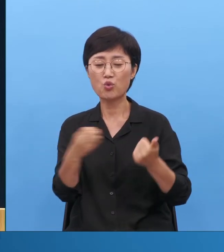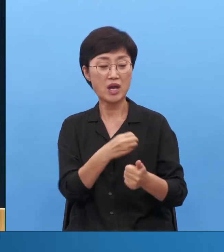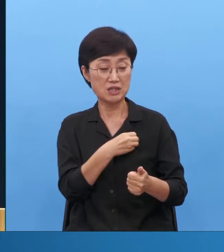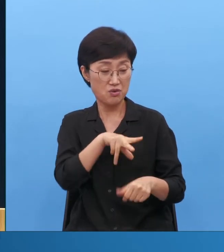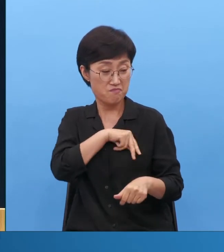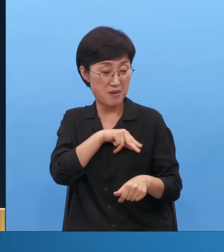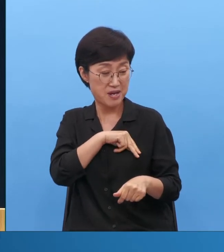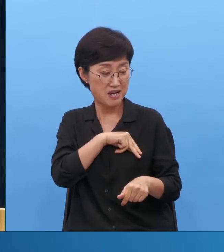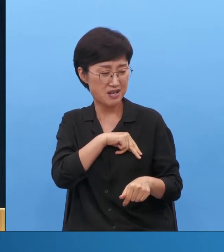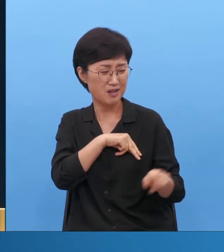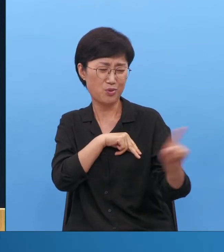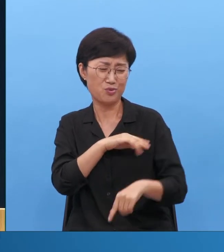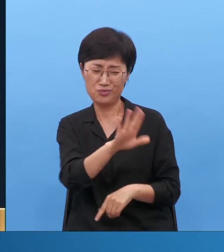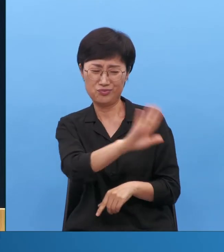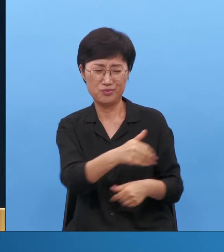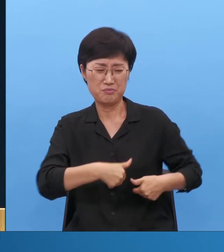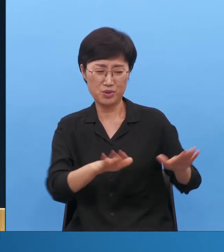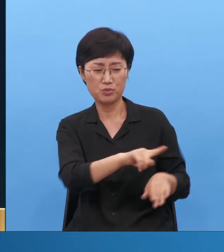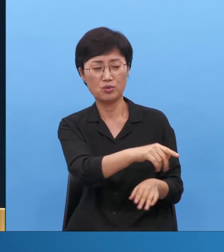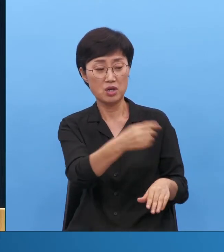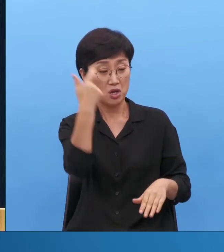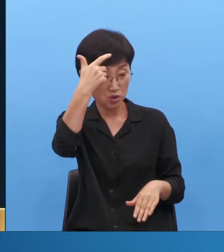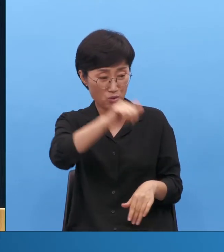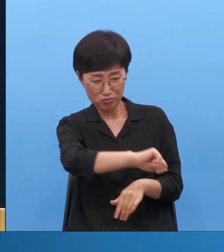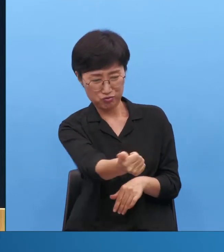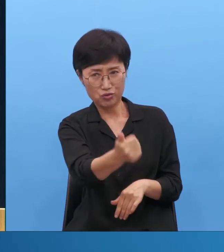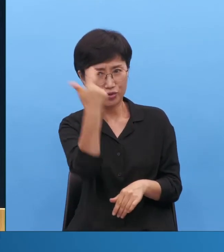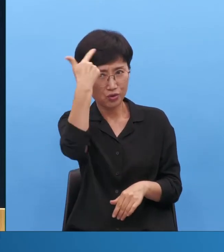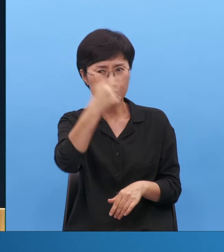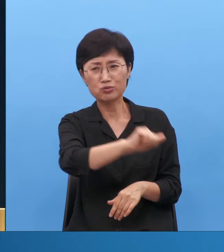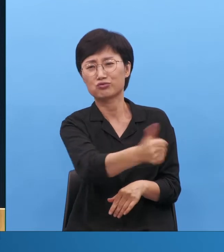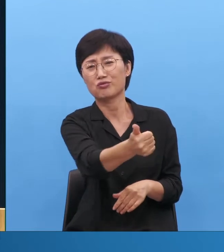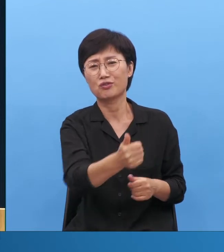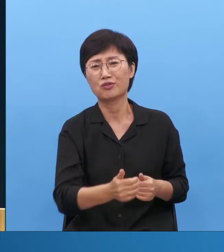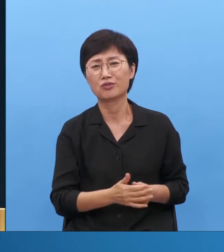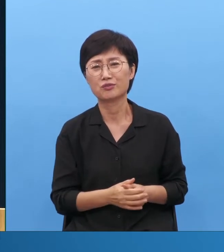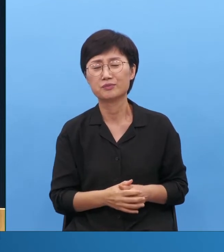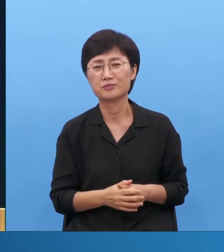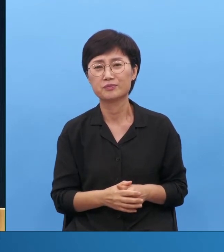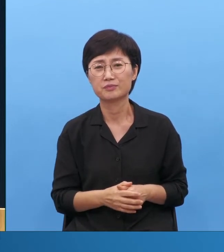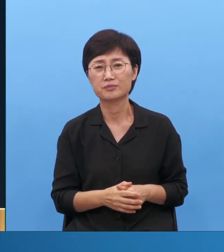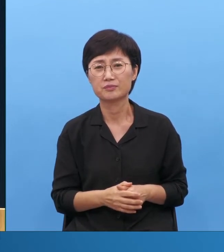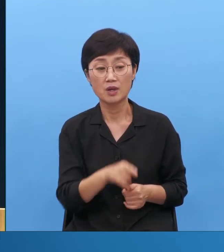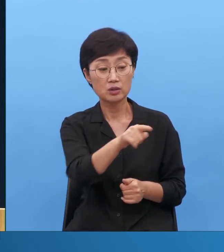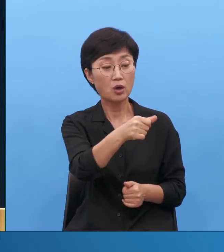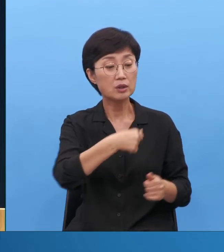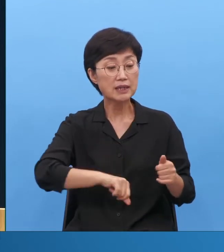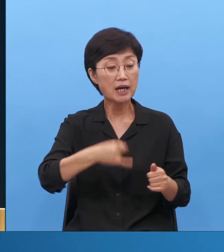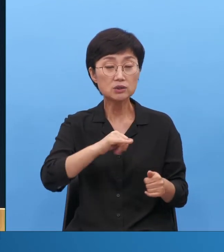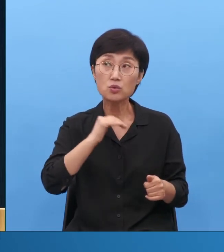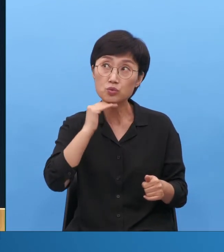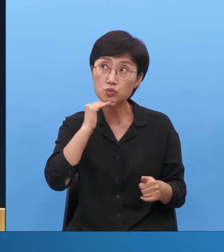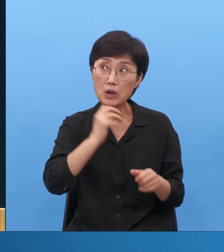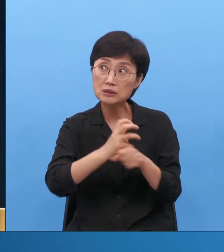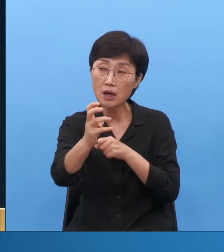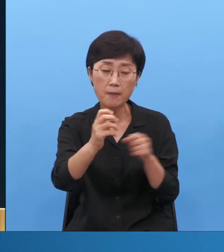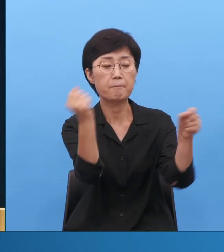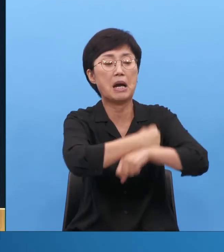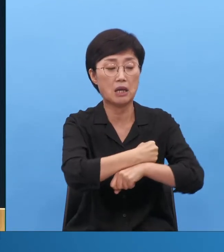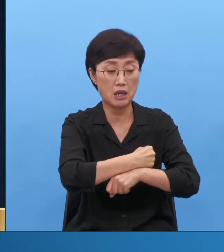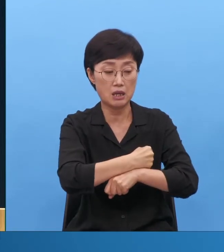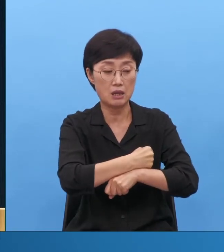다냐? 넌 죽어. Is it all to just be a member of the 그 70-member 말이에요. Sanhedrin? You will still 네 waste away 후대들 inside 조금 of 있어봐. that. 망해. In a little bit of time,